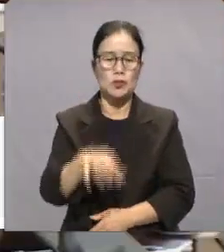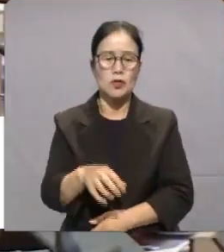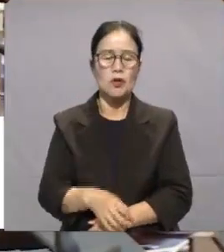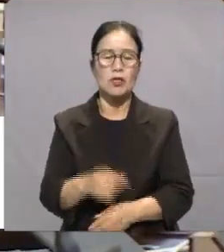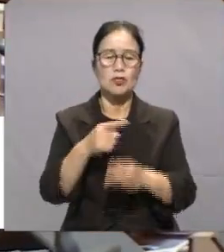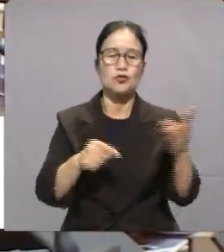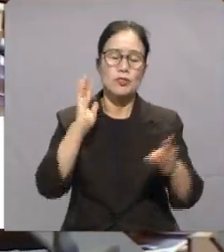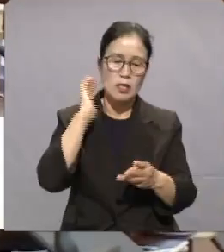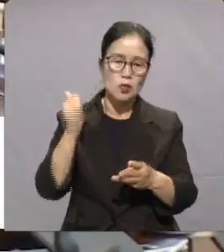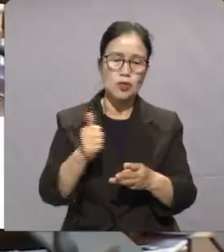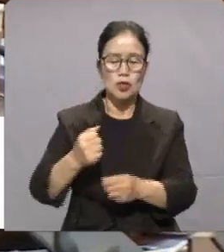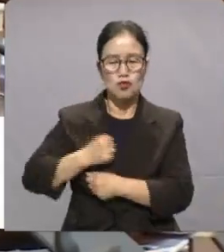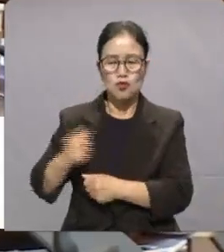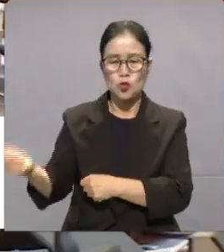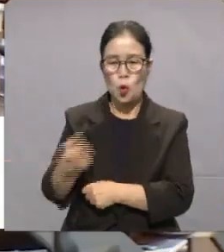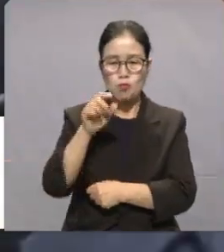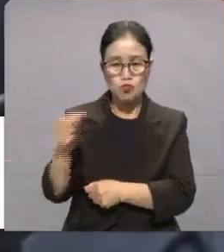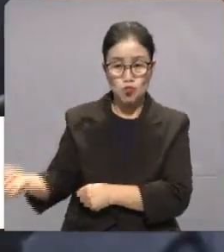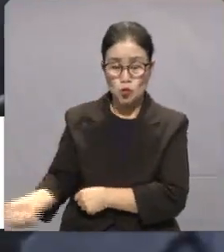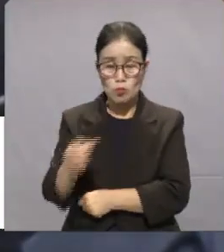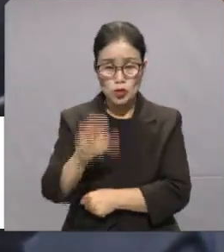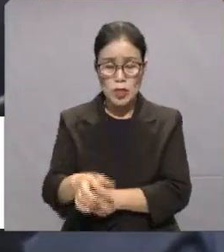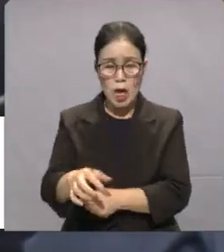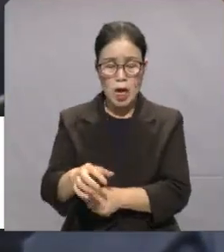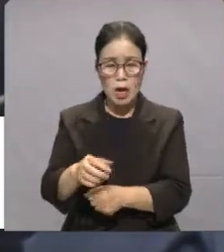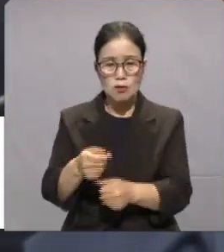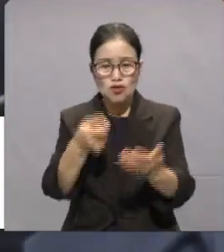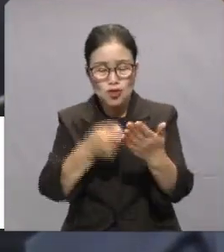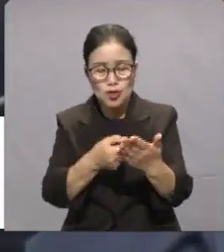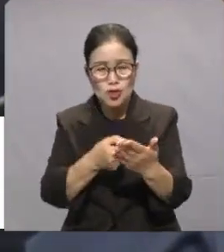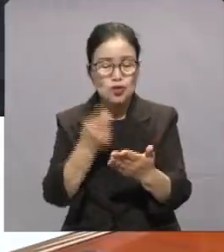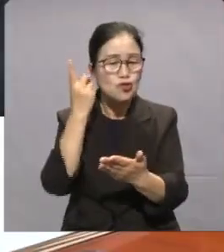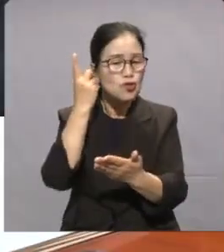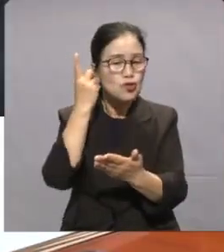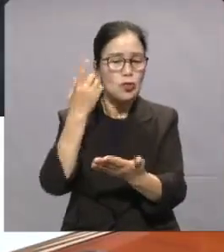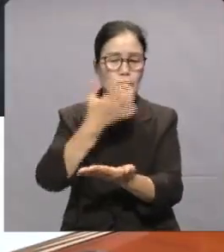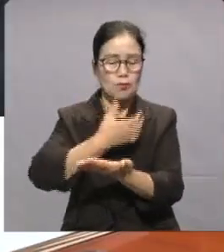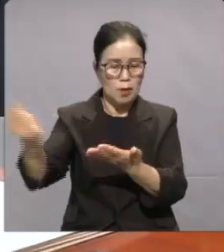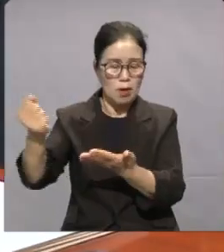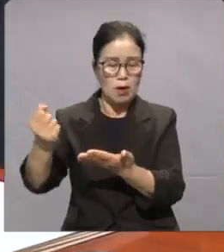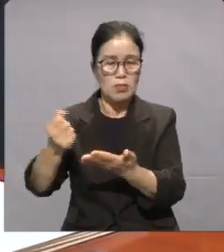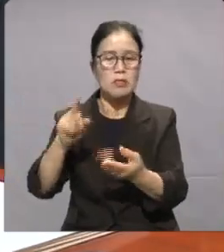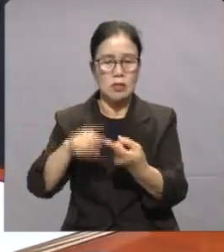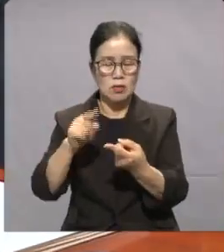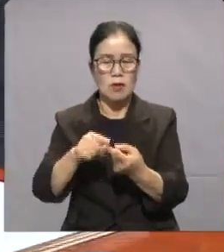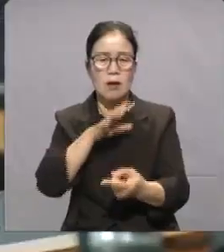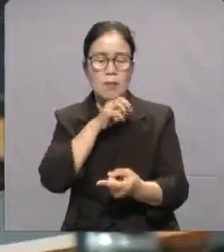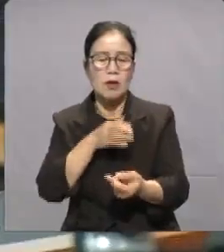윤 대통령의 군 골프장 방문을 취재하던 기자의 휴대전화를 빼앗은 사건을 들며